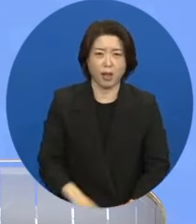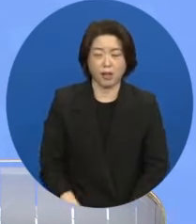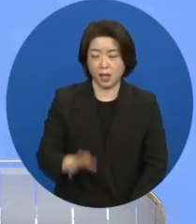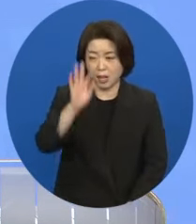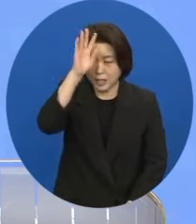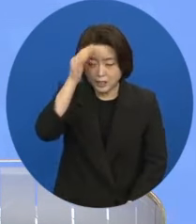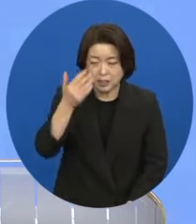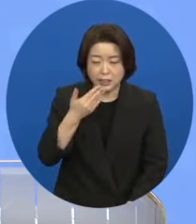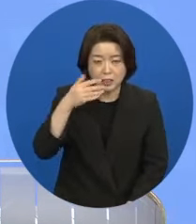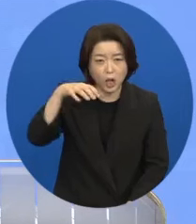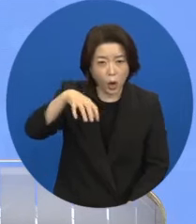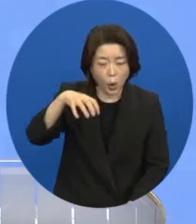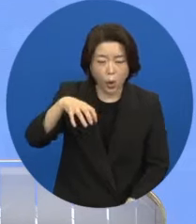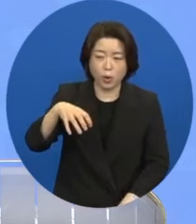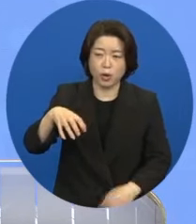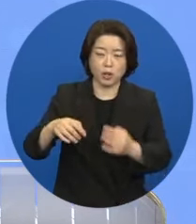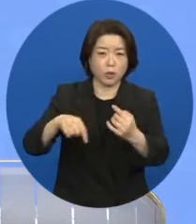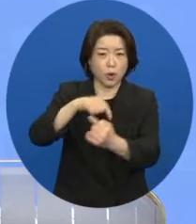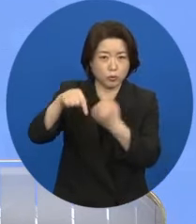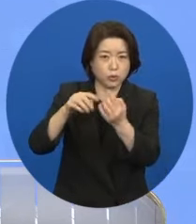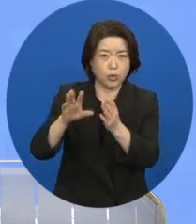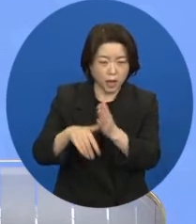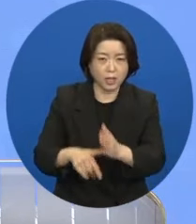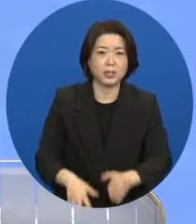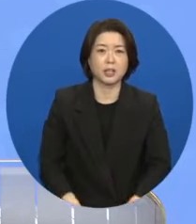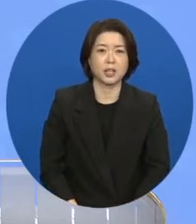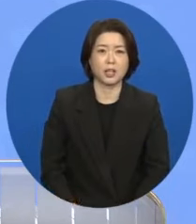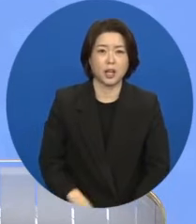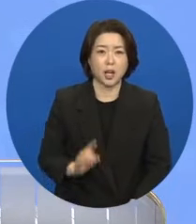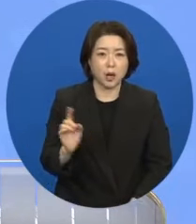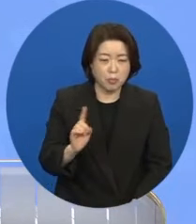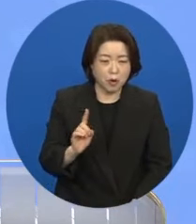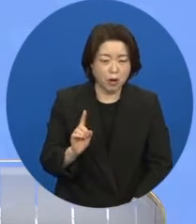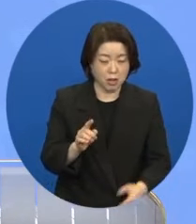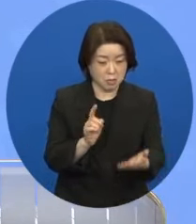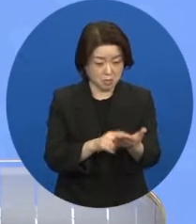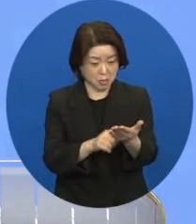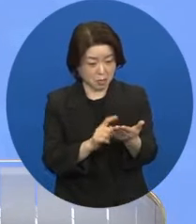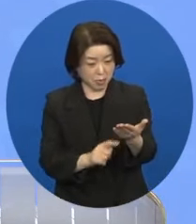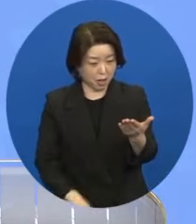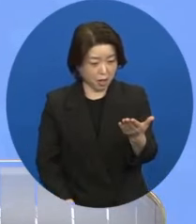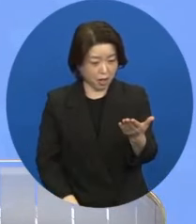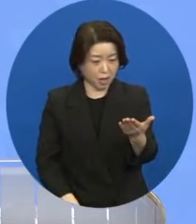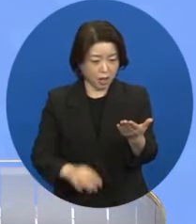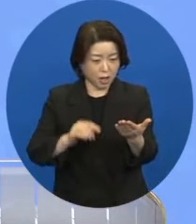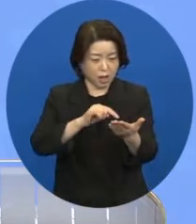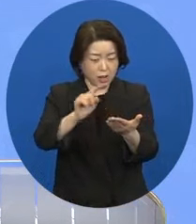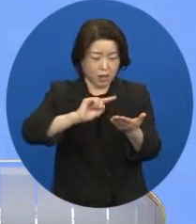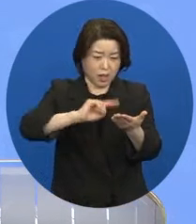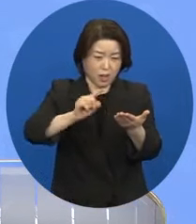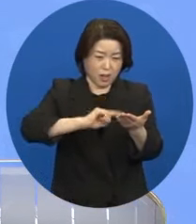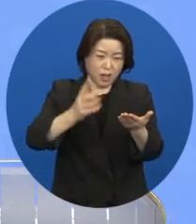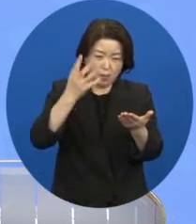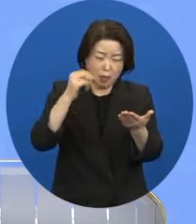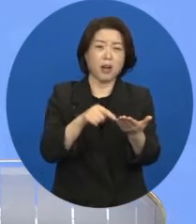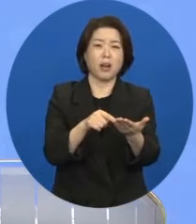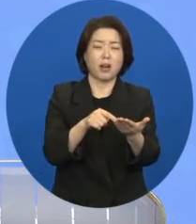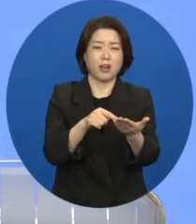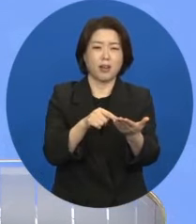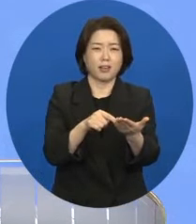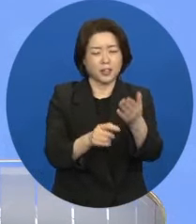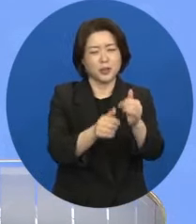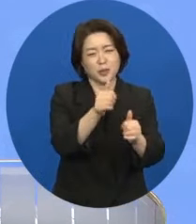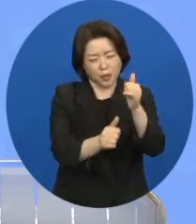하면 625 에배 또 급방 이치에 열면 치킨 얼마나 많은지 모릅니다 그니까 치열한이 사회